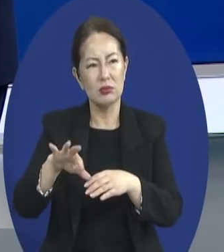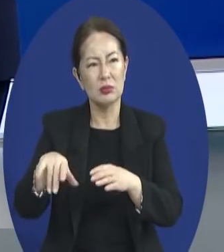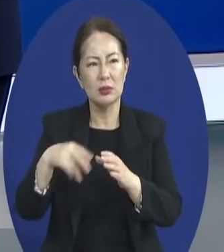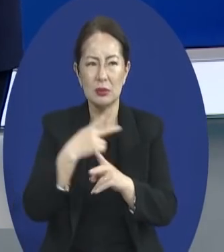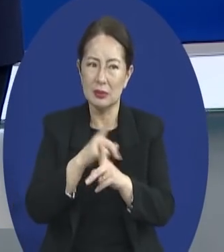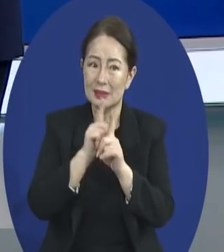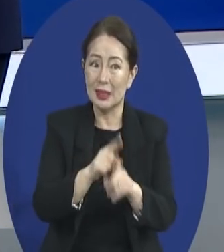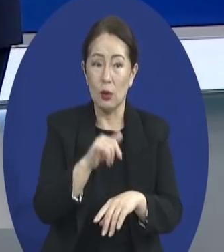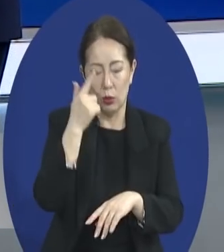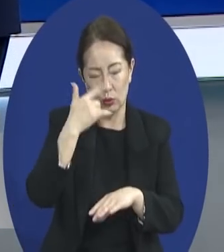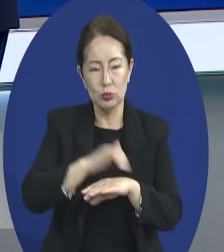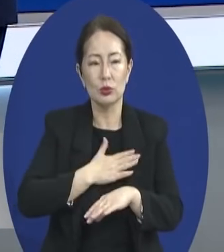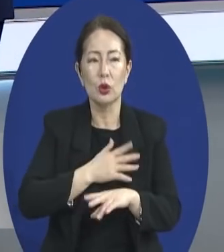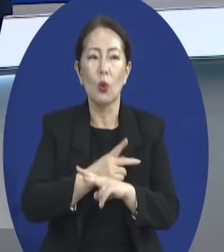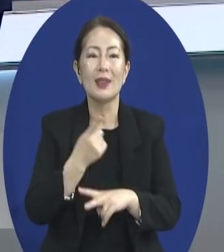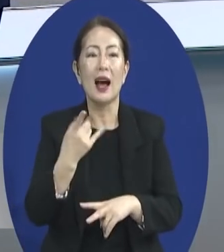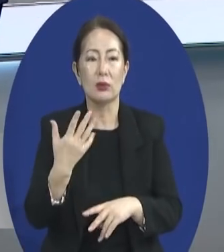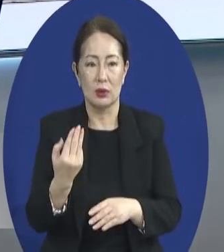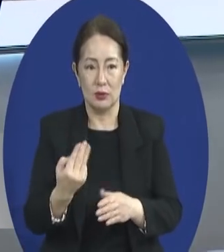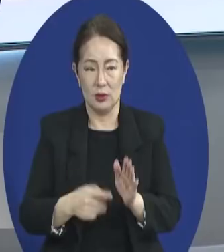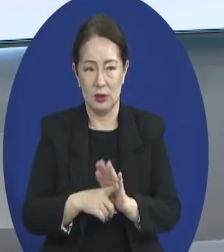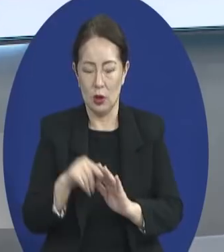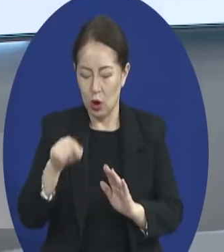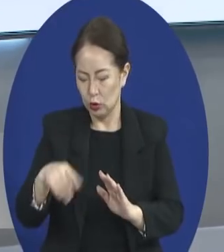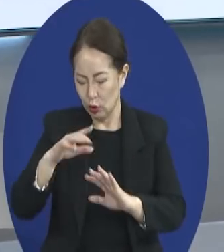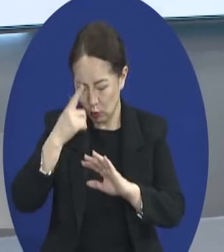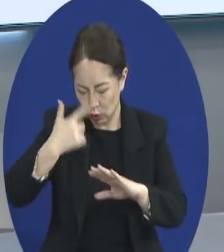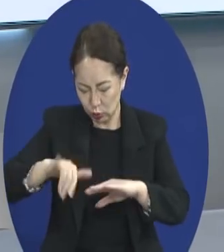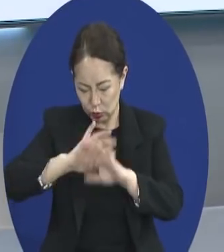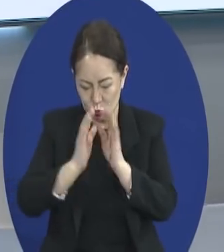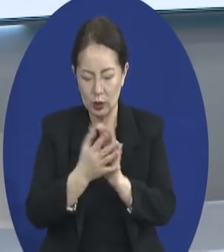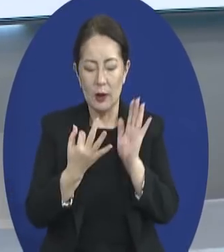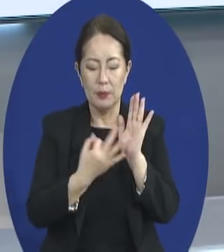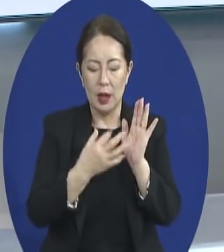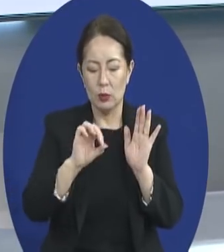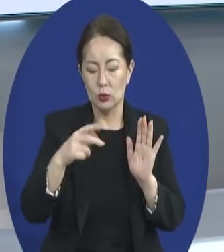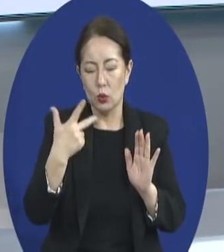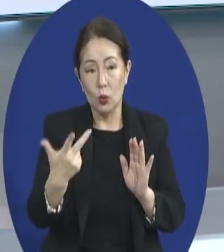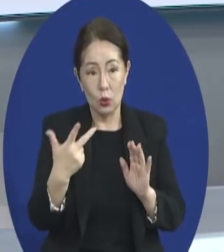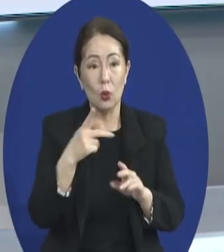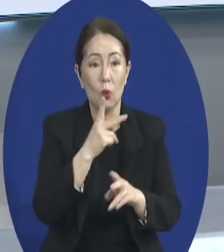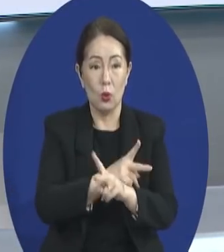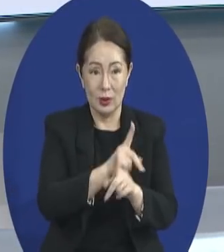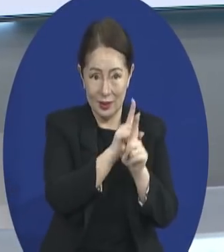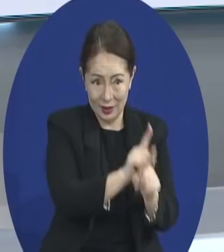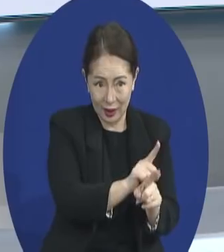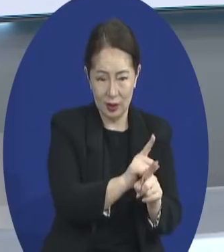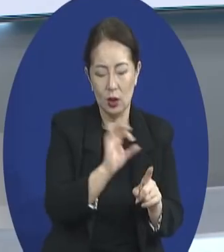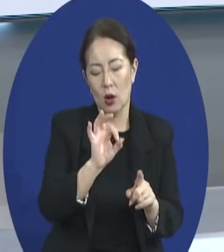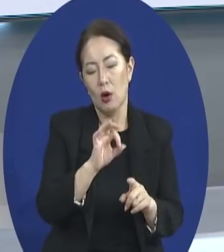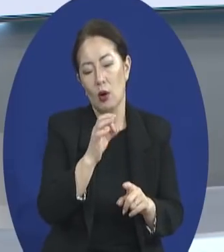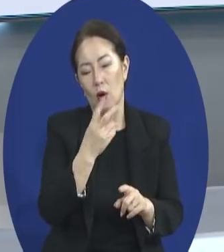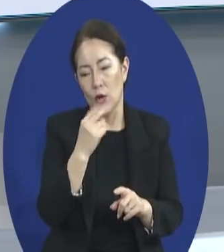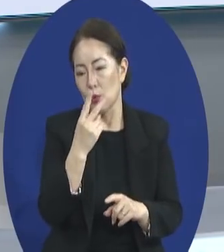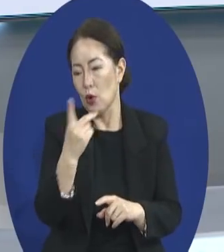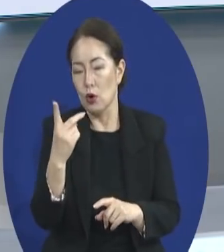За өнөөдрийн байдлаар Монгол улсын хэмжээнд нийтдээ 803 хууль хүчин төгөлдөр мөрдөгдөж байна. За харин он гарснаар 2022 оны 1-р